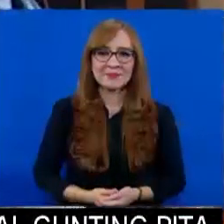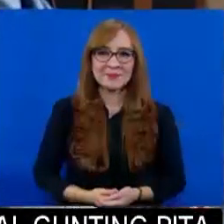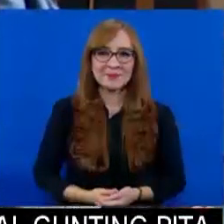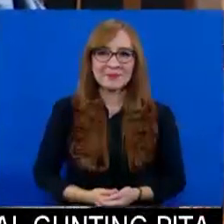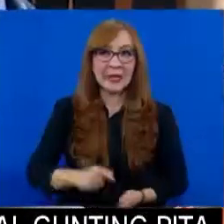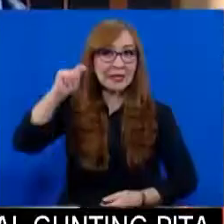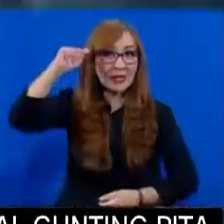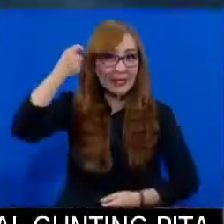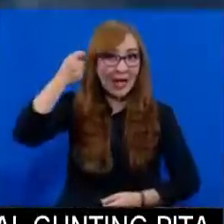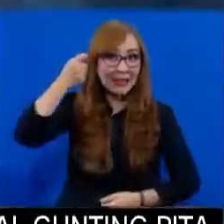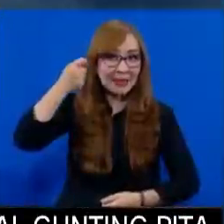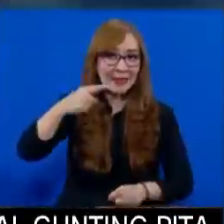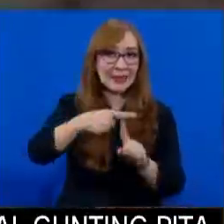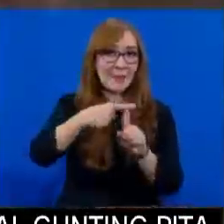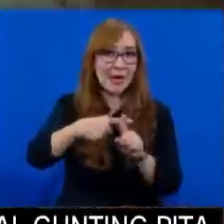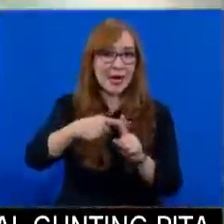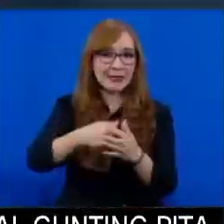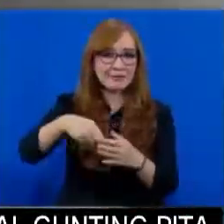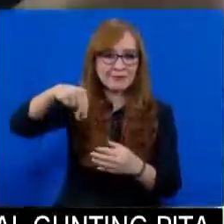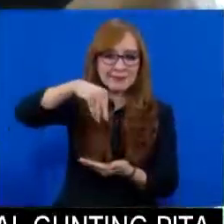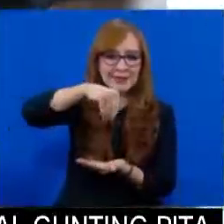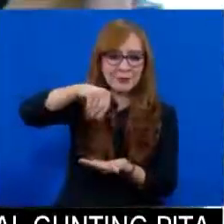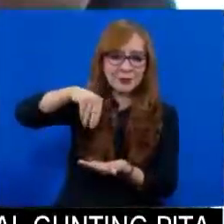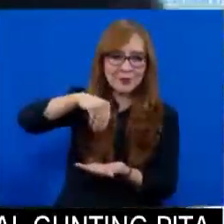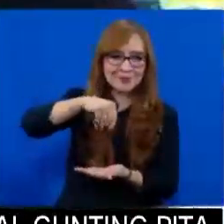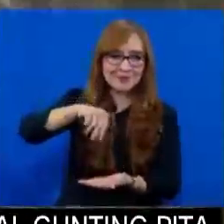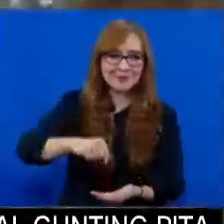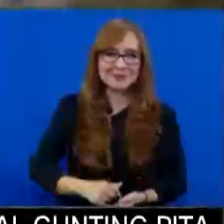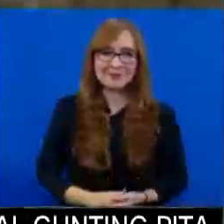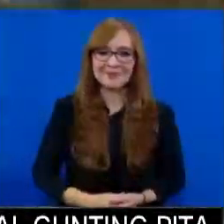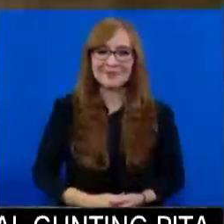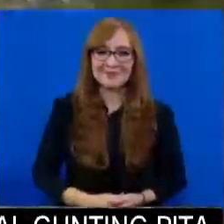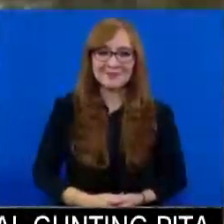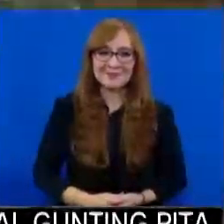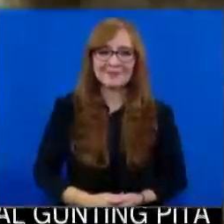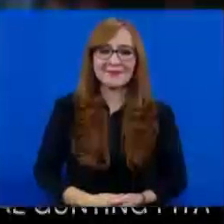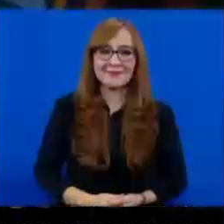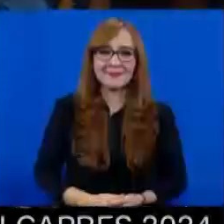Jangan lupa berikan sedikit garam agar terasa lebih gurih ketika disantap.